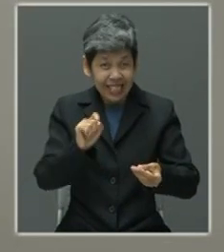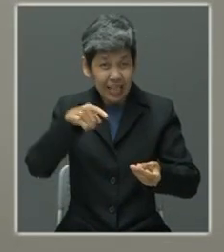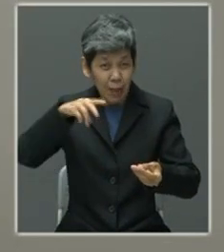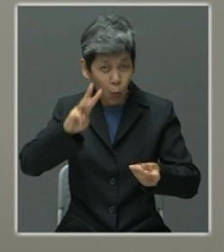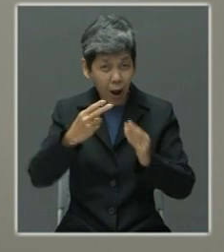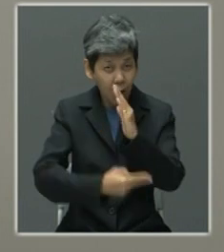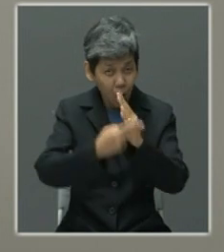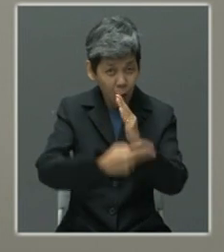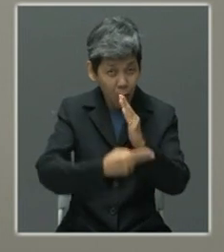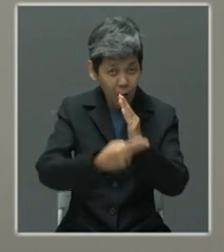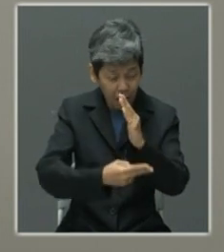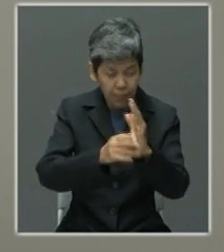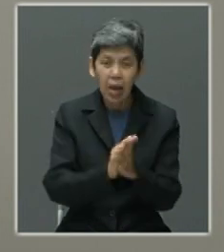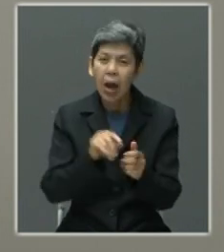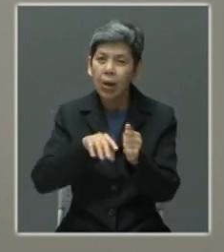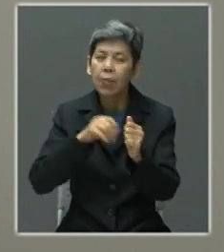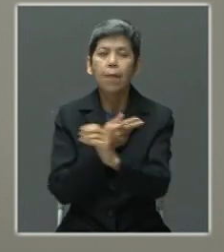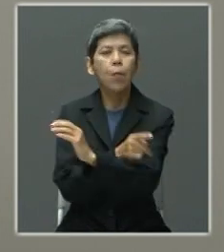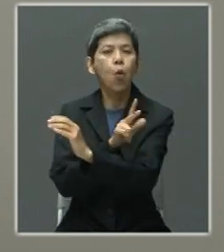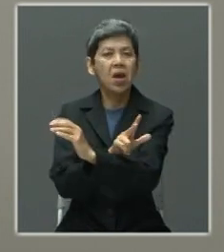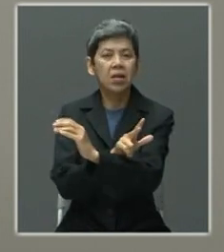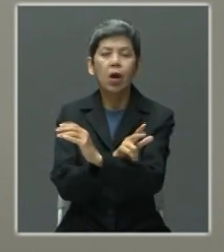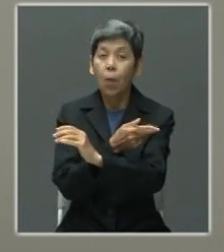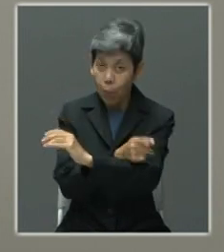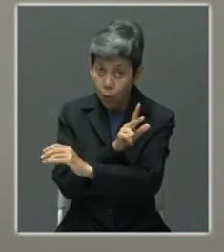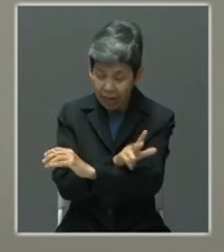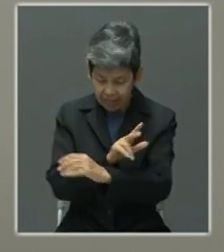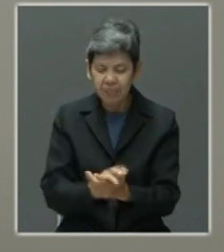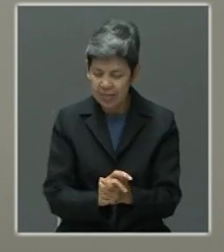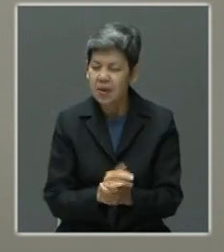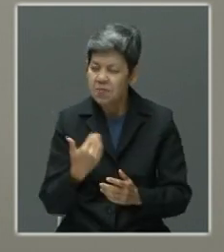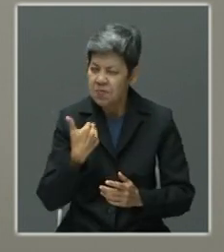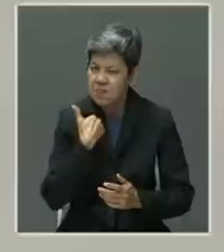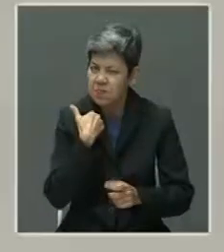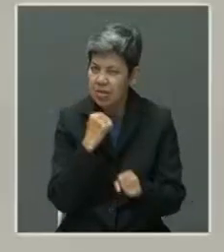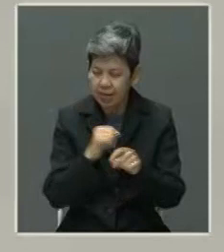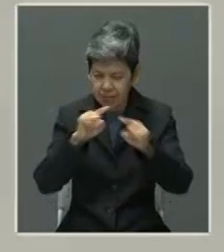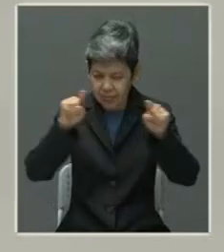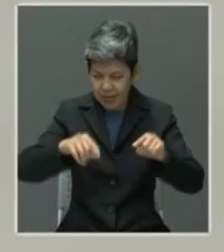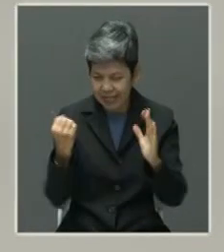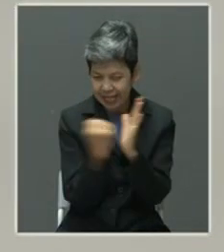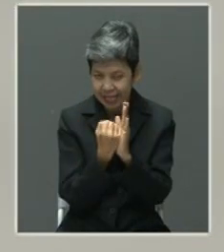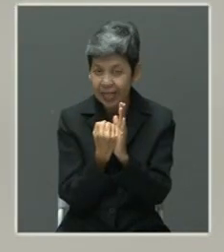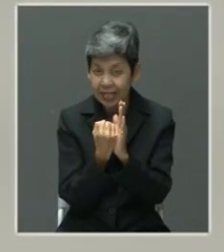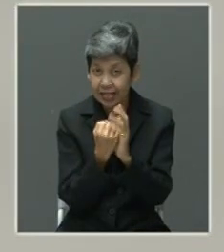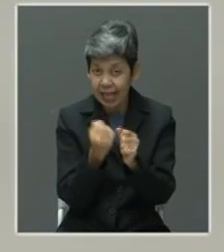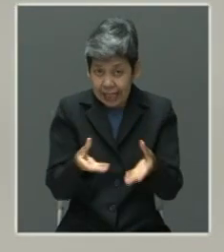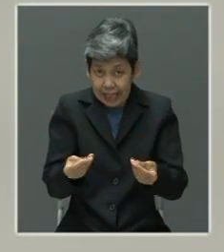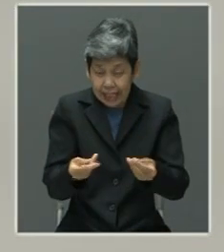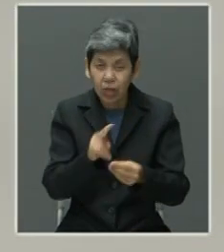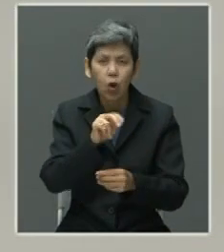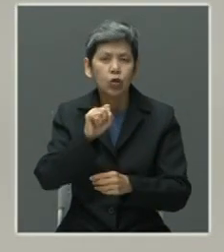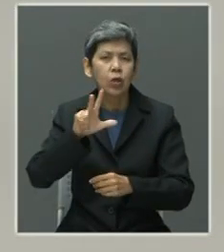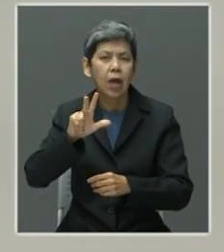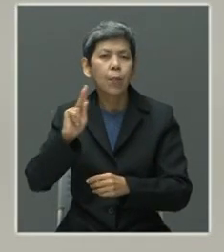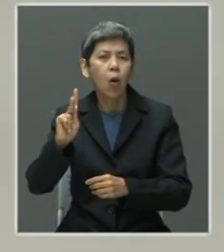ารีสอร์ทตำบลวิชิตอำเภอเมืองภูเก็ตจังหวัดภูเก็ตอาจจะมีการออกโฉนดและก็นส.3